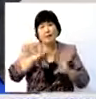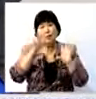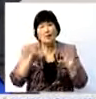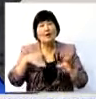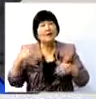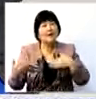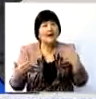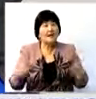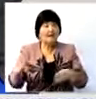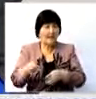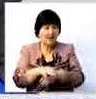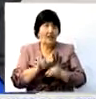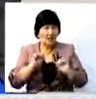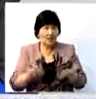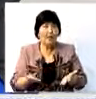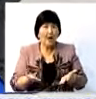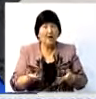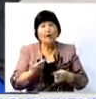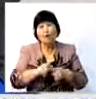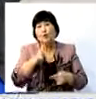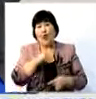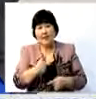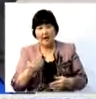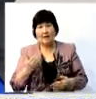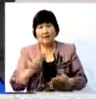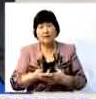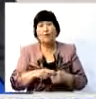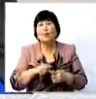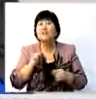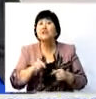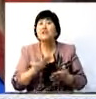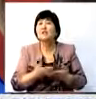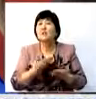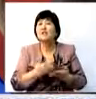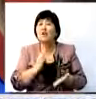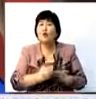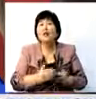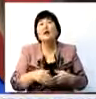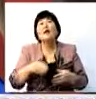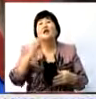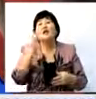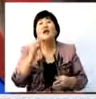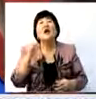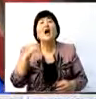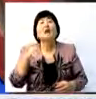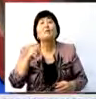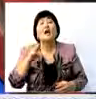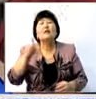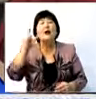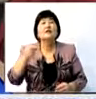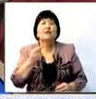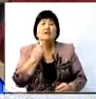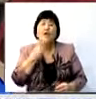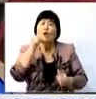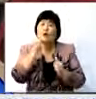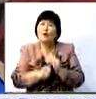жан жақты игере алдық па? Осы уақытқа дейін, осы жерде мәселе бар. Шыңғыс Айтматов адамға ең қиыны